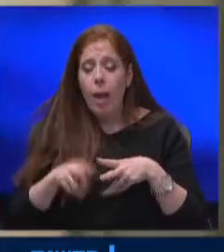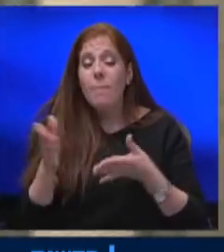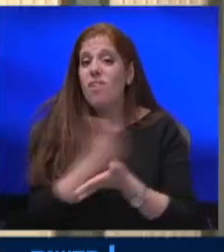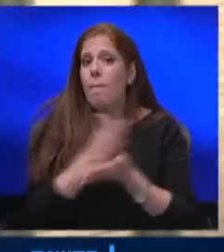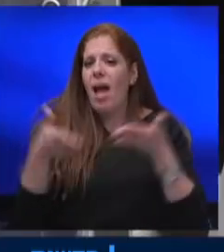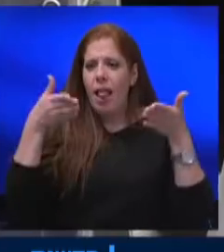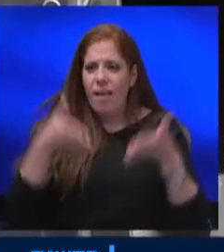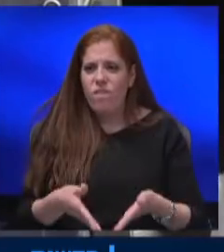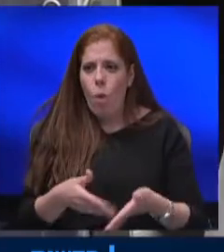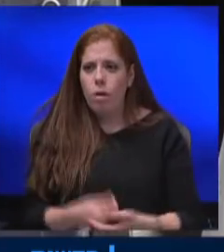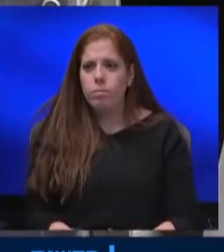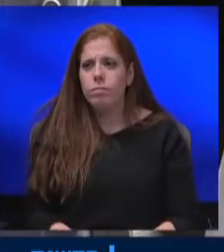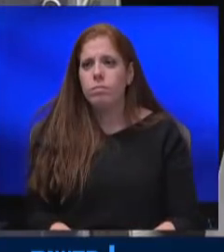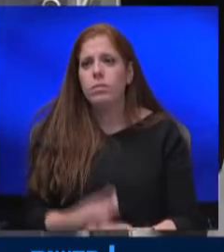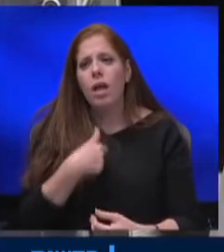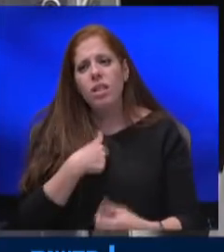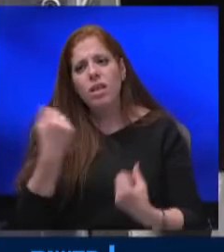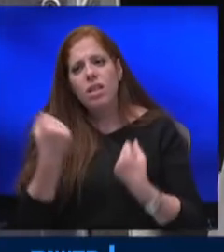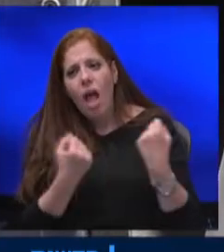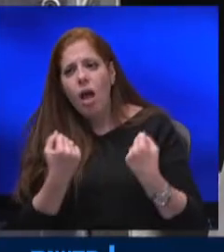אני נהג, עושה תארות